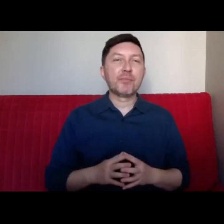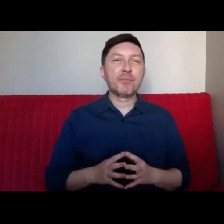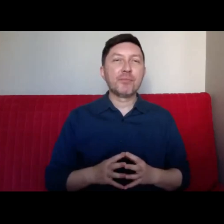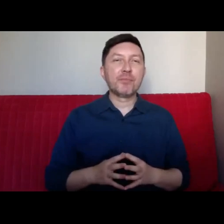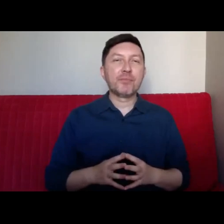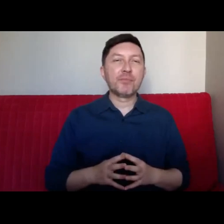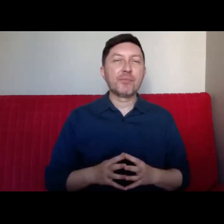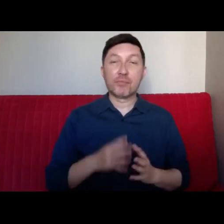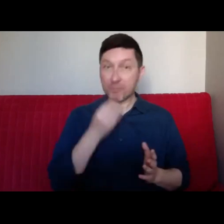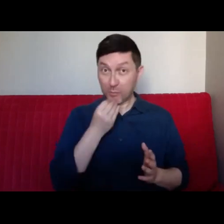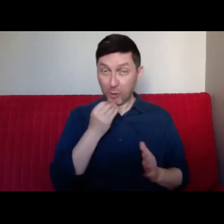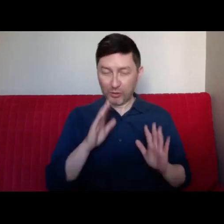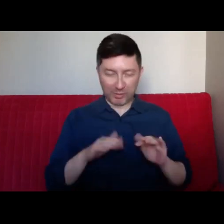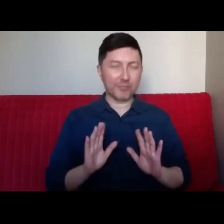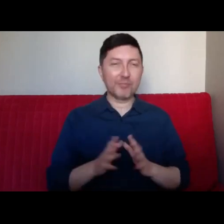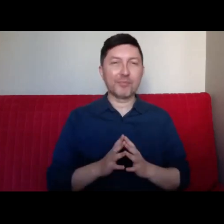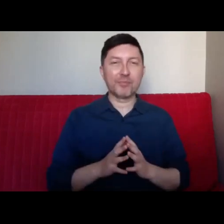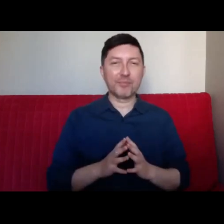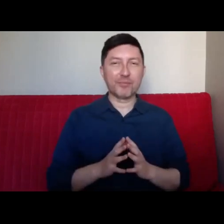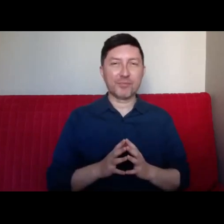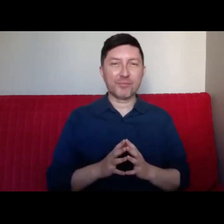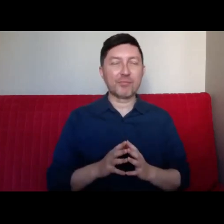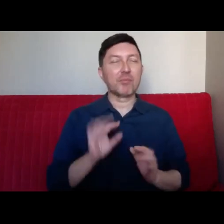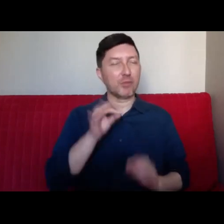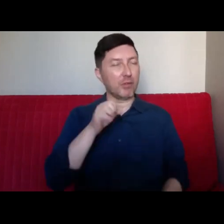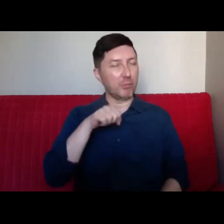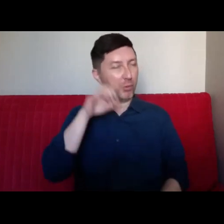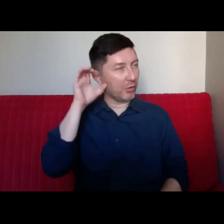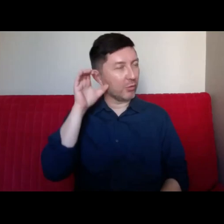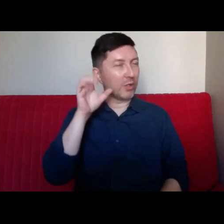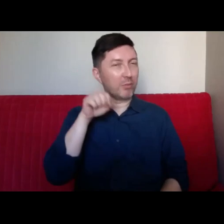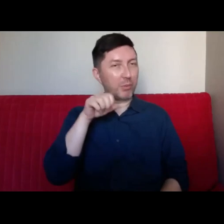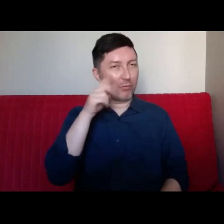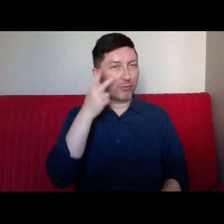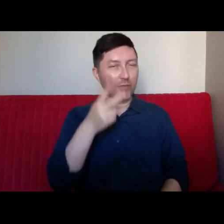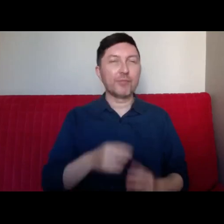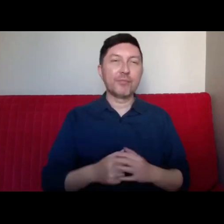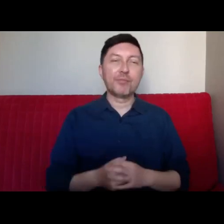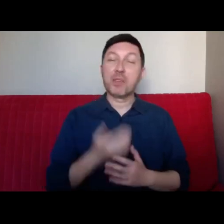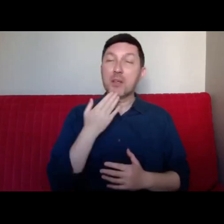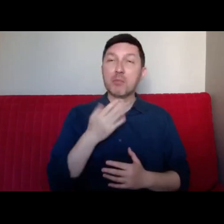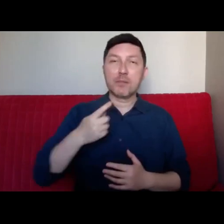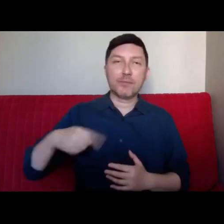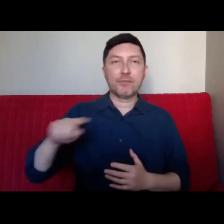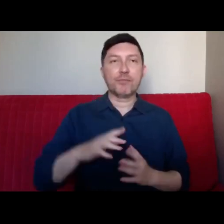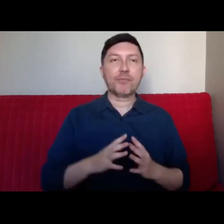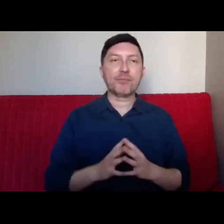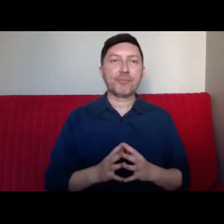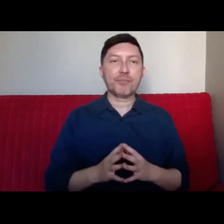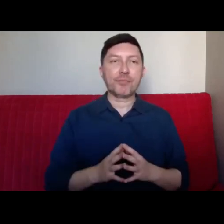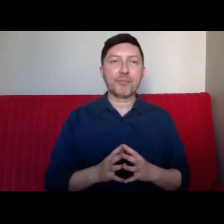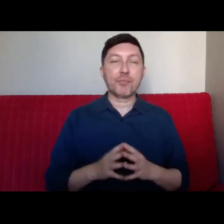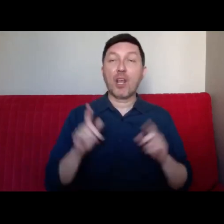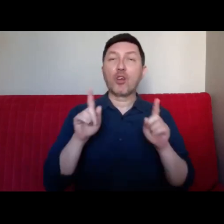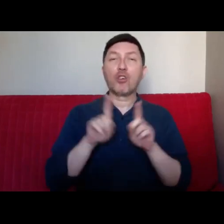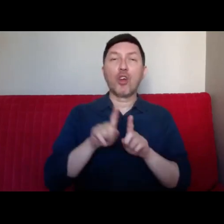Voilà, normalement, ça doit. Merci à vous. We can hear and we can see you. Merci à vous. Je voudrais, comme Fabrizio a